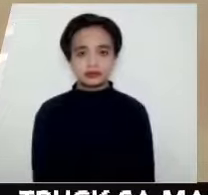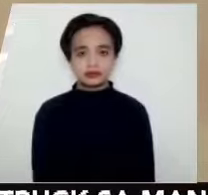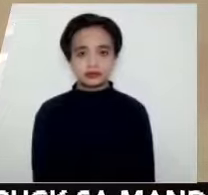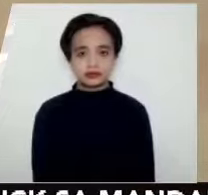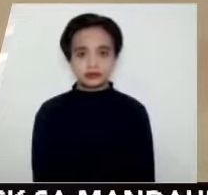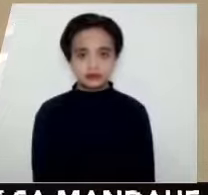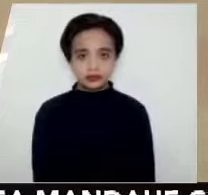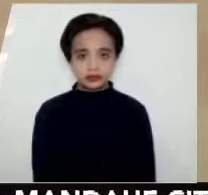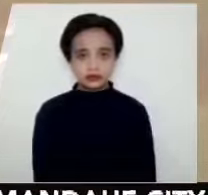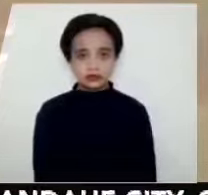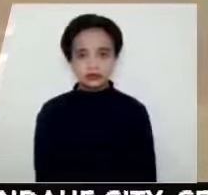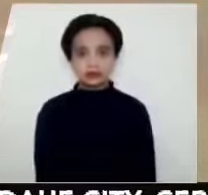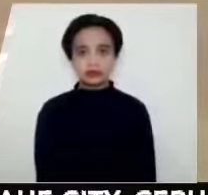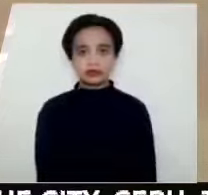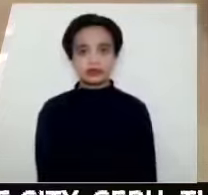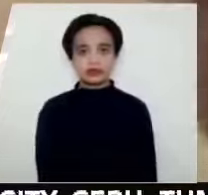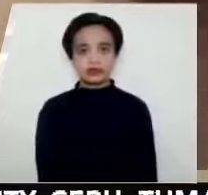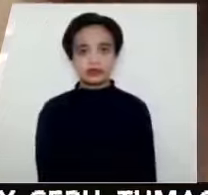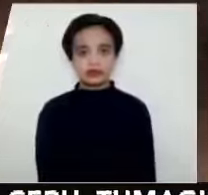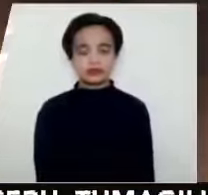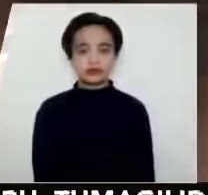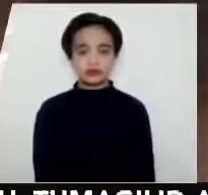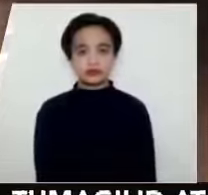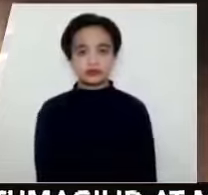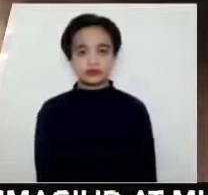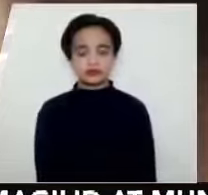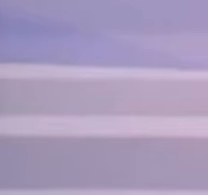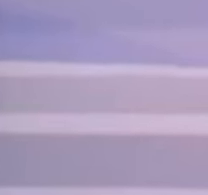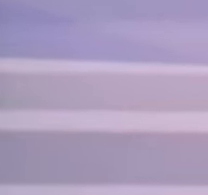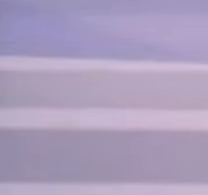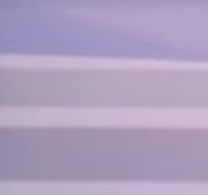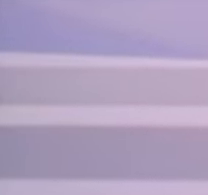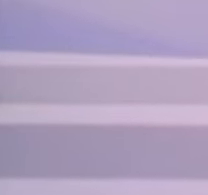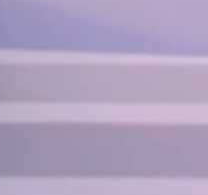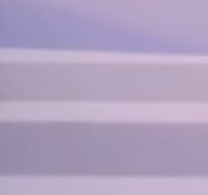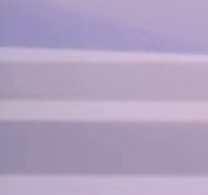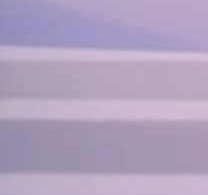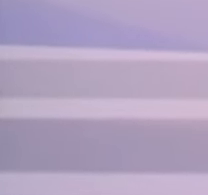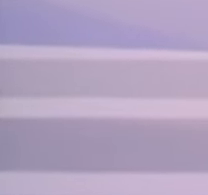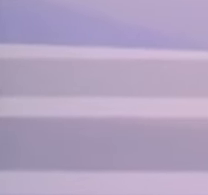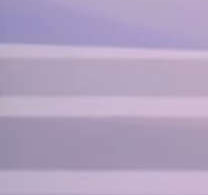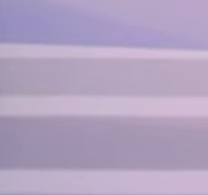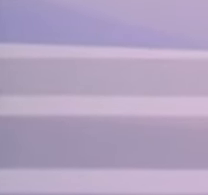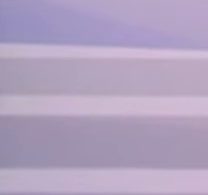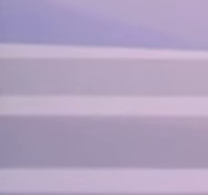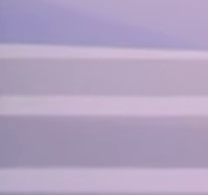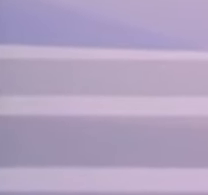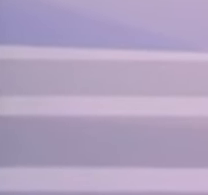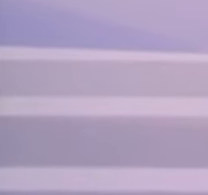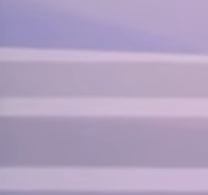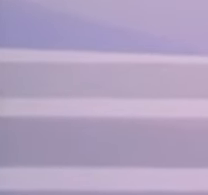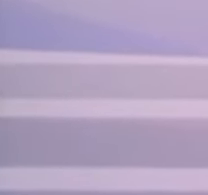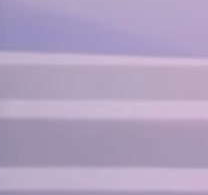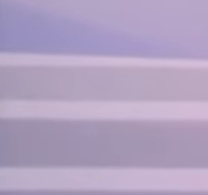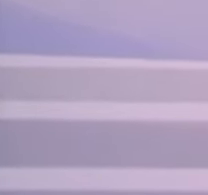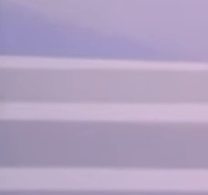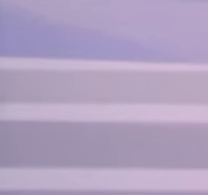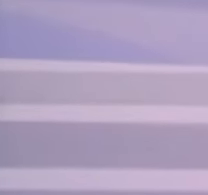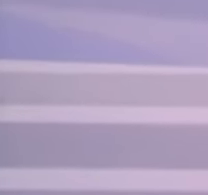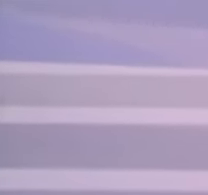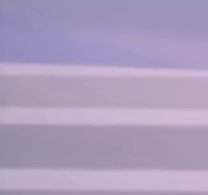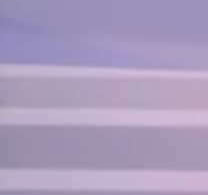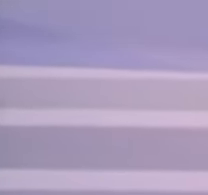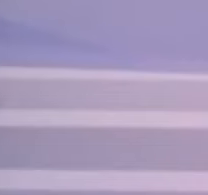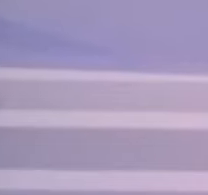Central Luzon, nakatutok 24 oras. Mga puso, patuloy na tumutok sa mga balita. Mag-subscribe sa